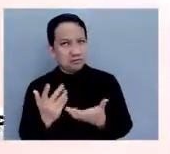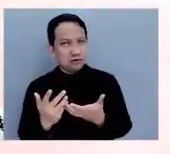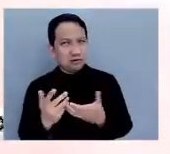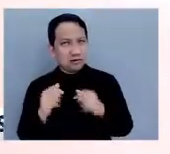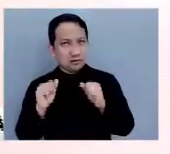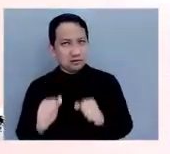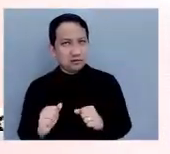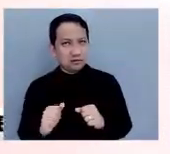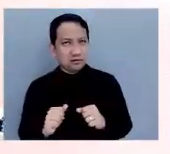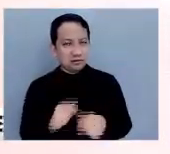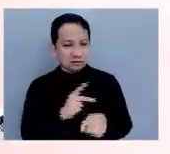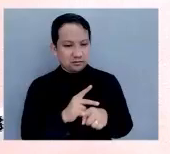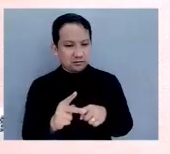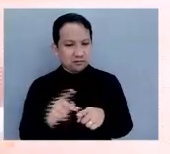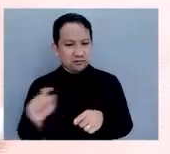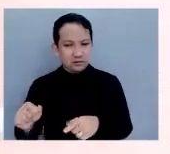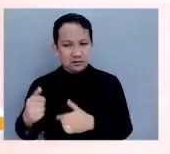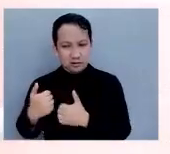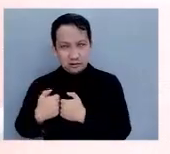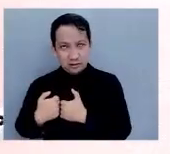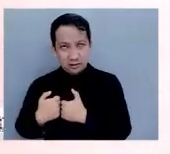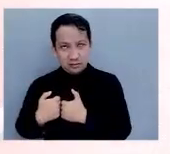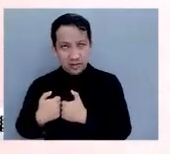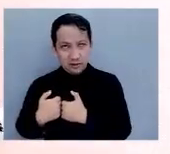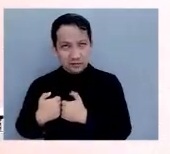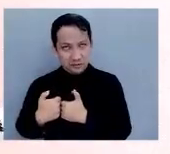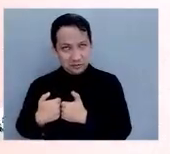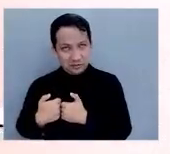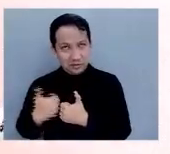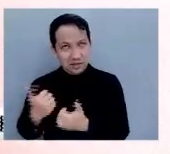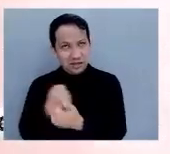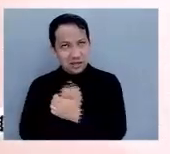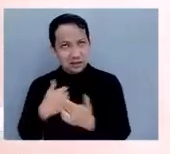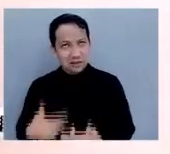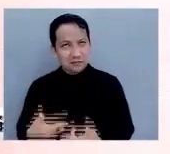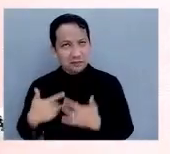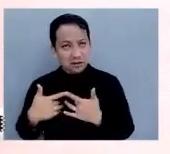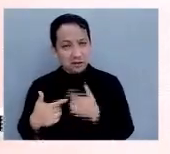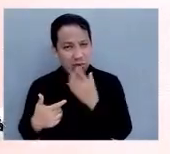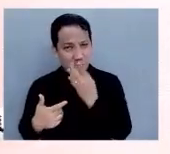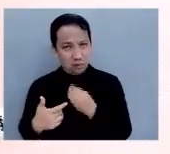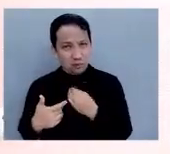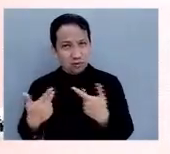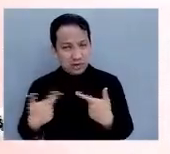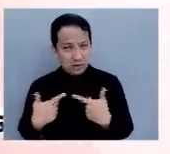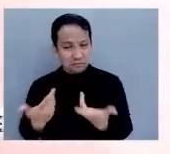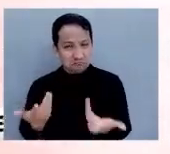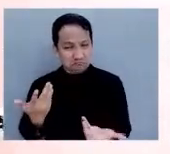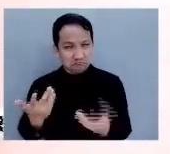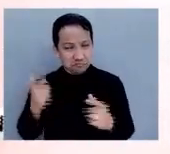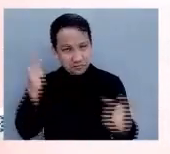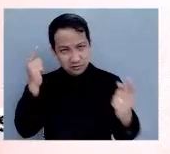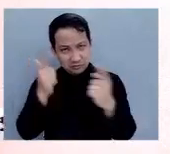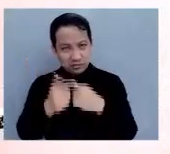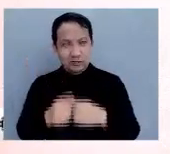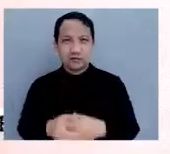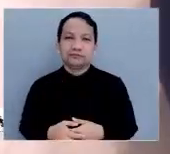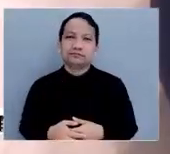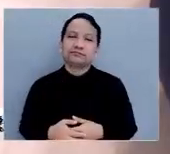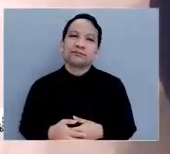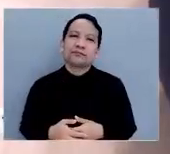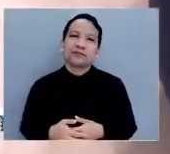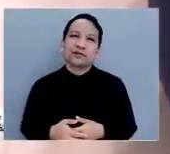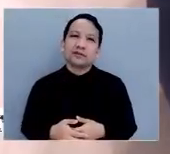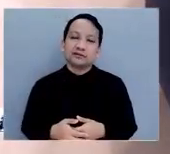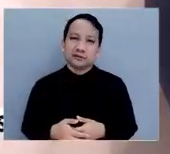ipagsabay ang professional life and ang love life? Is it possible for somebody with lofty goals? Ito, mabilidad.